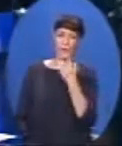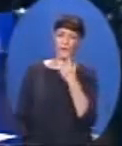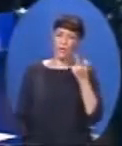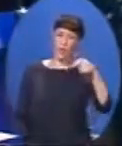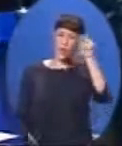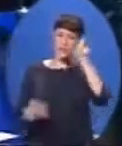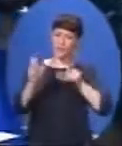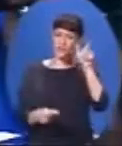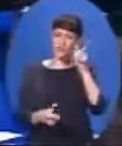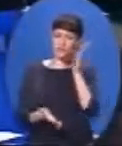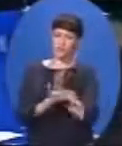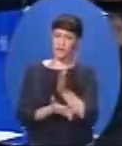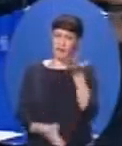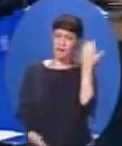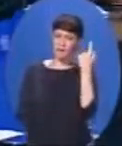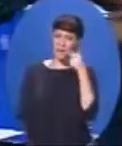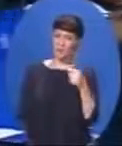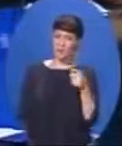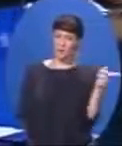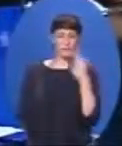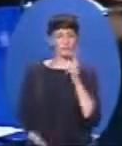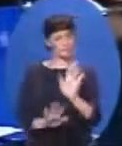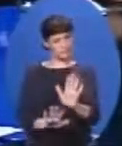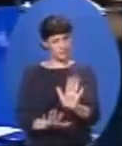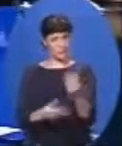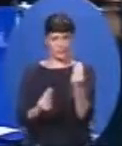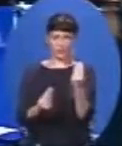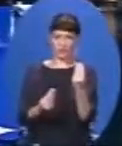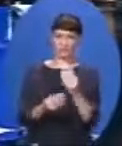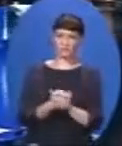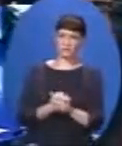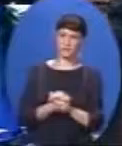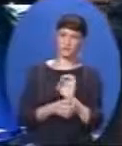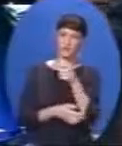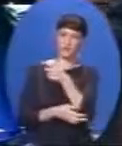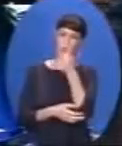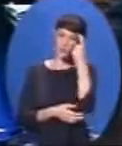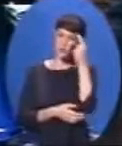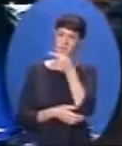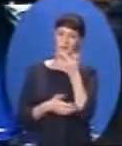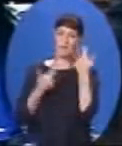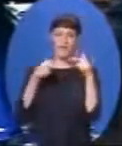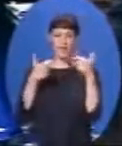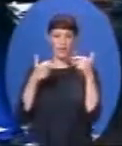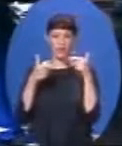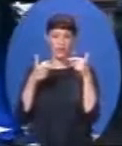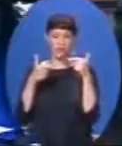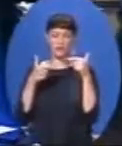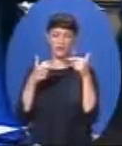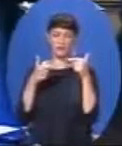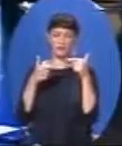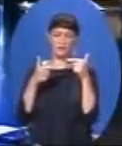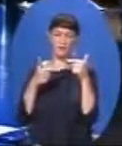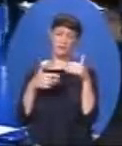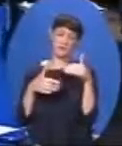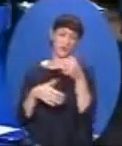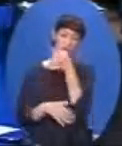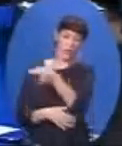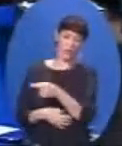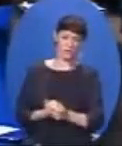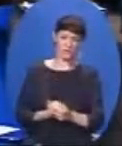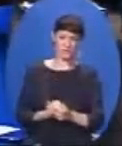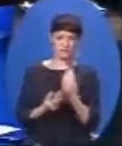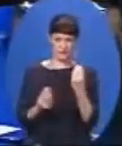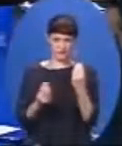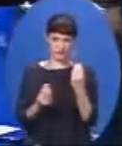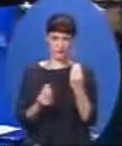אתה רוצה שהיא תפרסם את הכותל המשפטי בירושלים? תרשה לו, תרשה לו רגע. אם אתה רוצה שהיא תפרסם, תרשה לו, תרשה לו רגע. חבר הכנסת שרגא, תרשה לו רגע. ידידי, איך